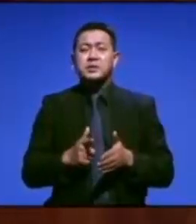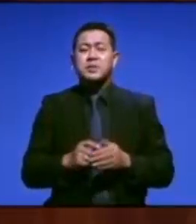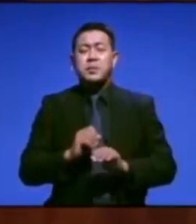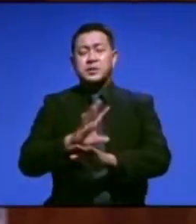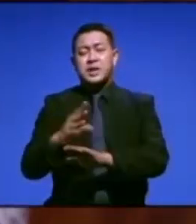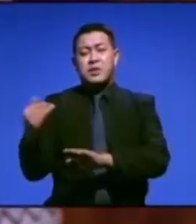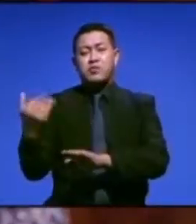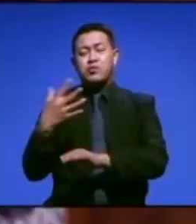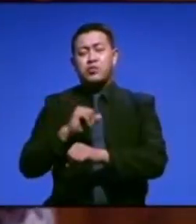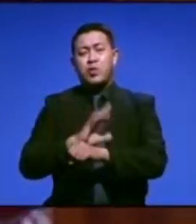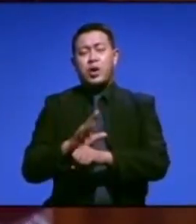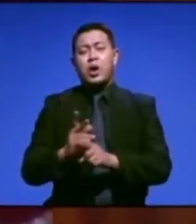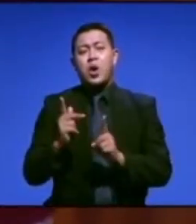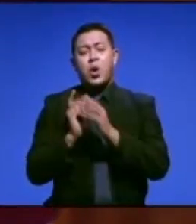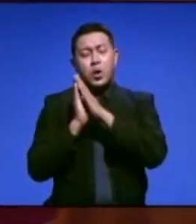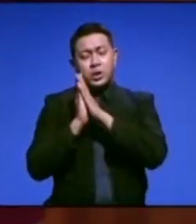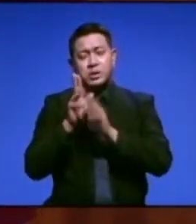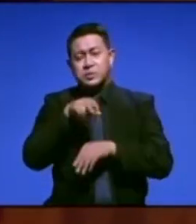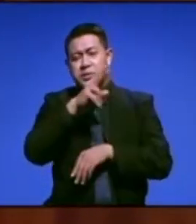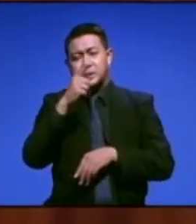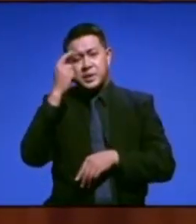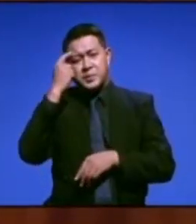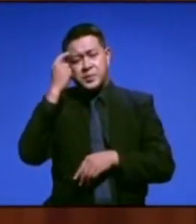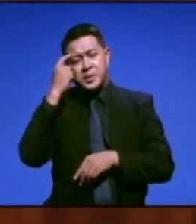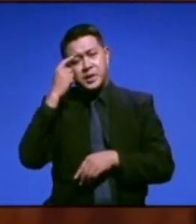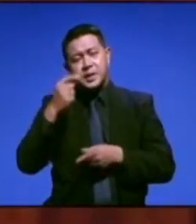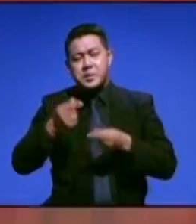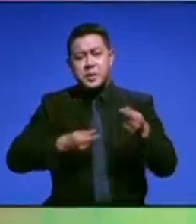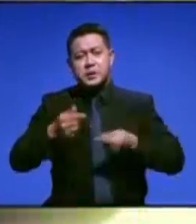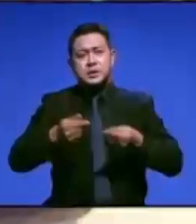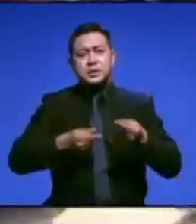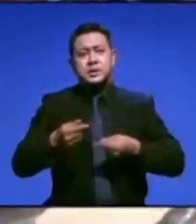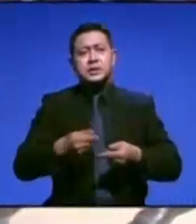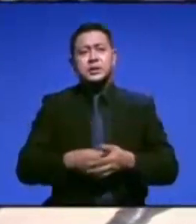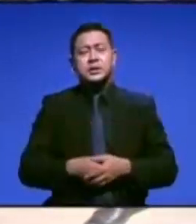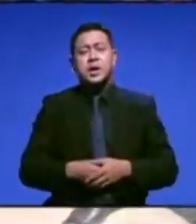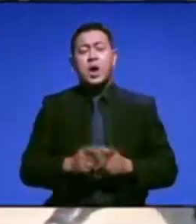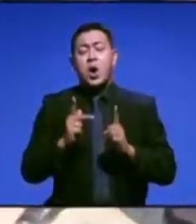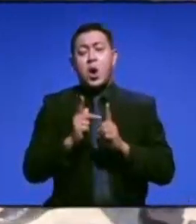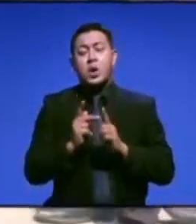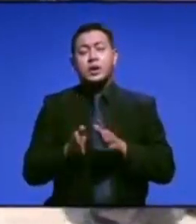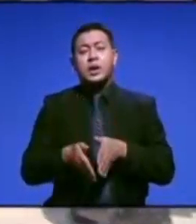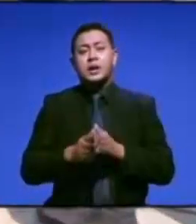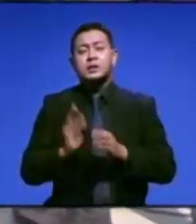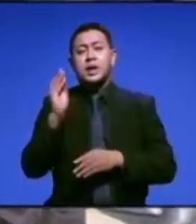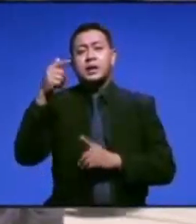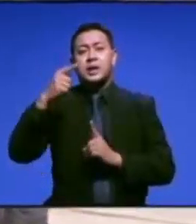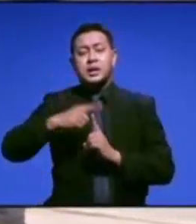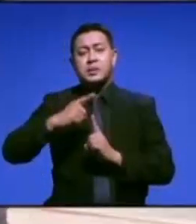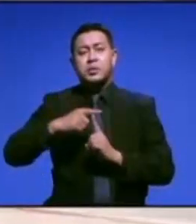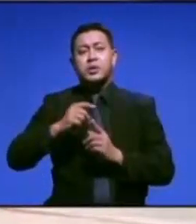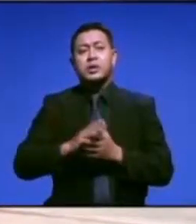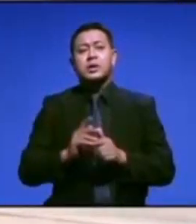pencegahan virus membuat hotel harus mencari inovasi bisnis. Hotel di kawasan Jakarta Timur ini